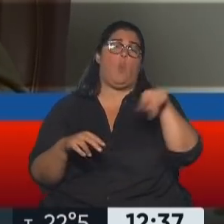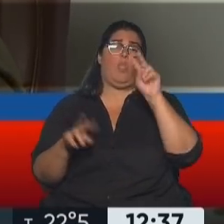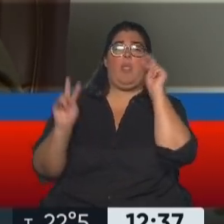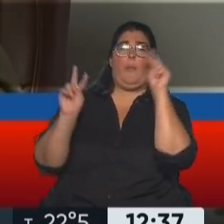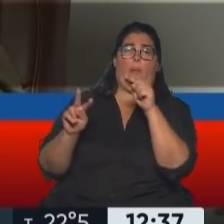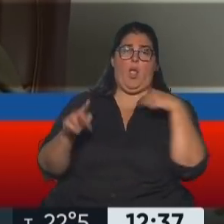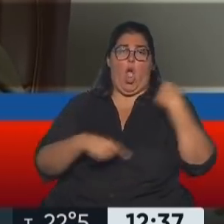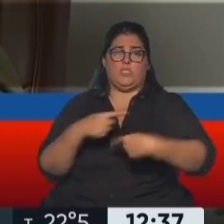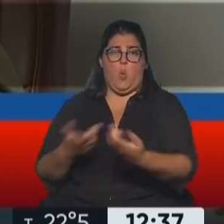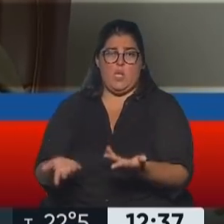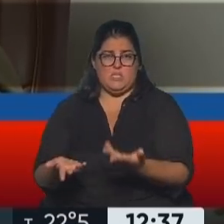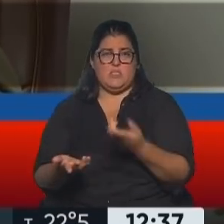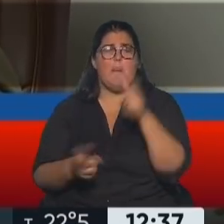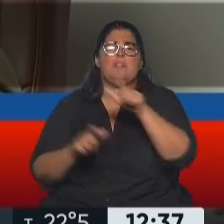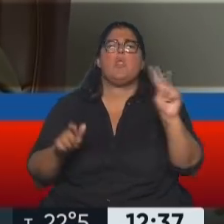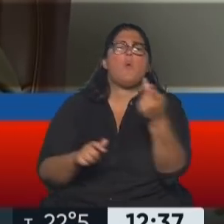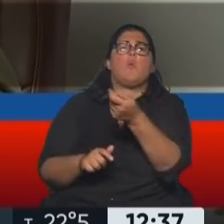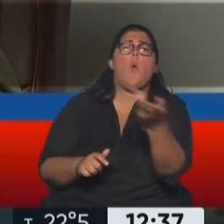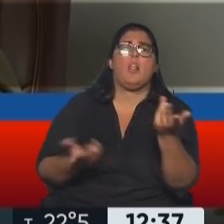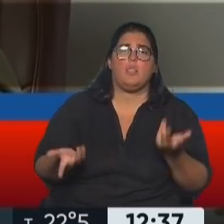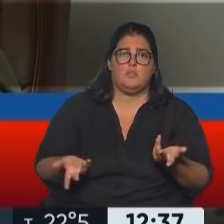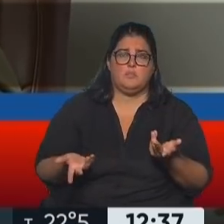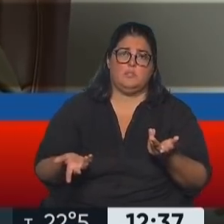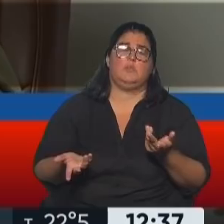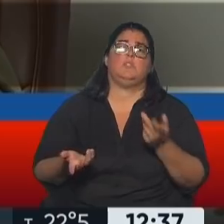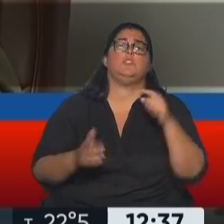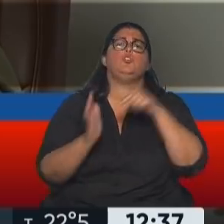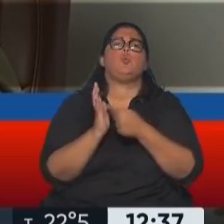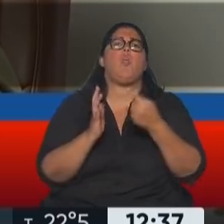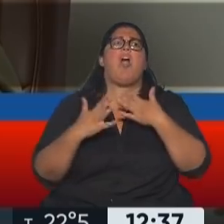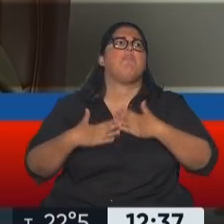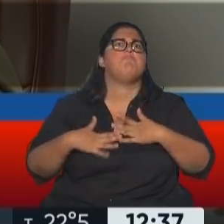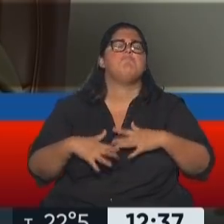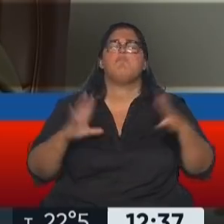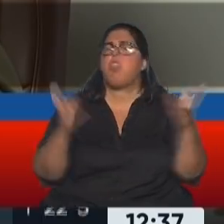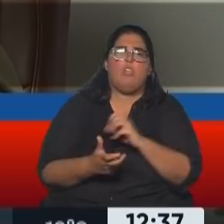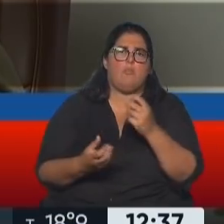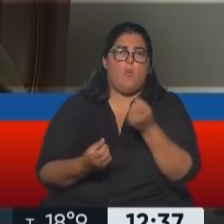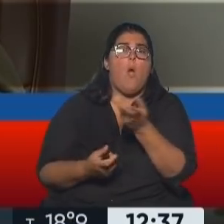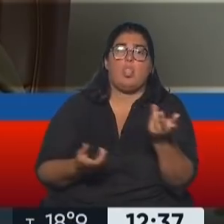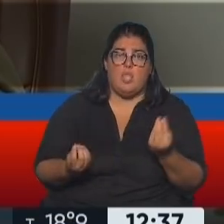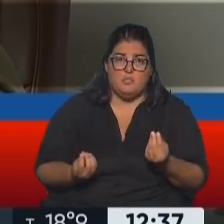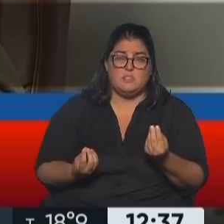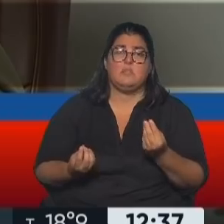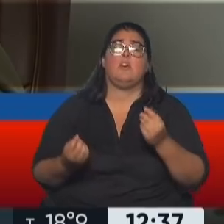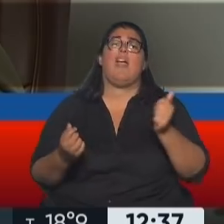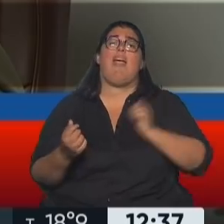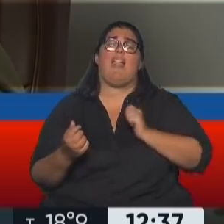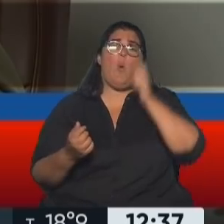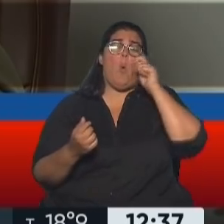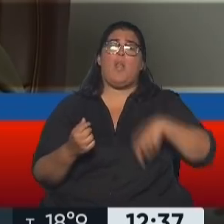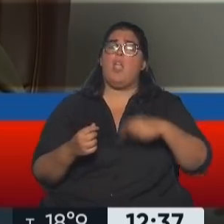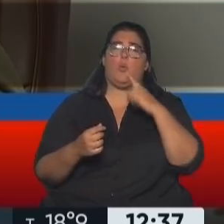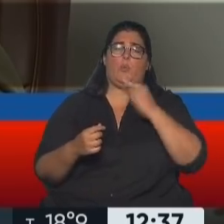наслідки сьогодні, скільки людей вбито, скільки мирних міст зруйновано. Українська армія протистоїть вже місяць